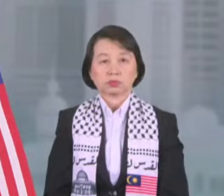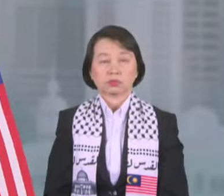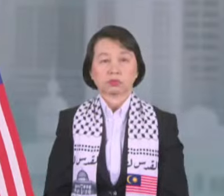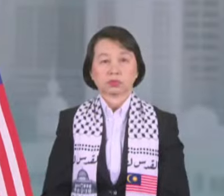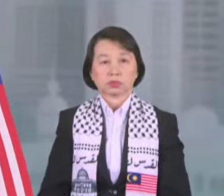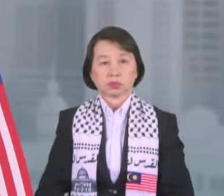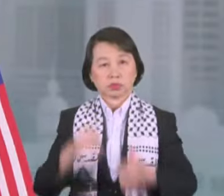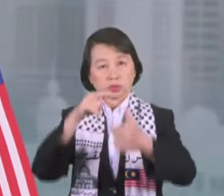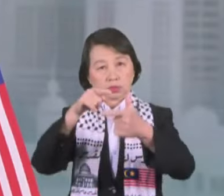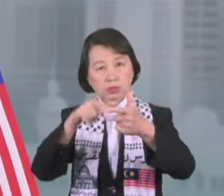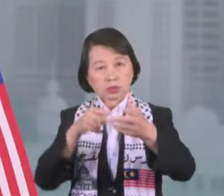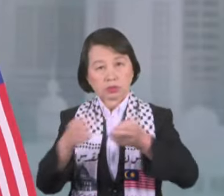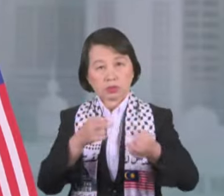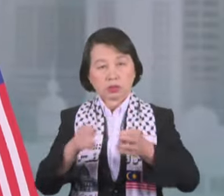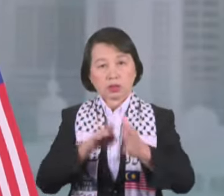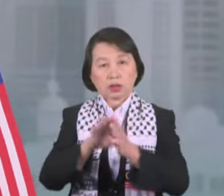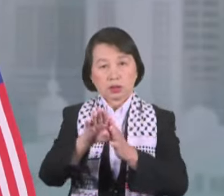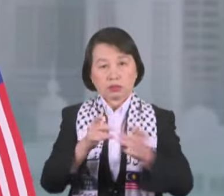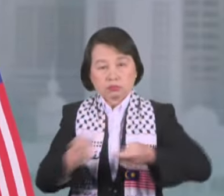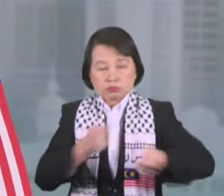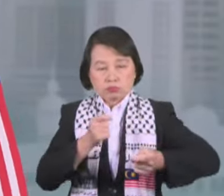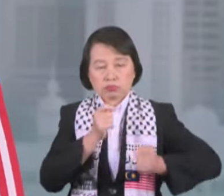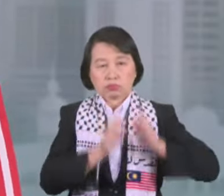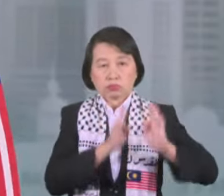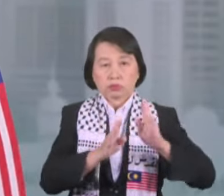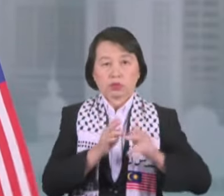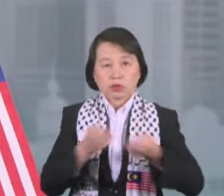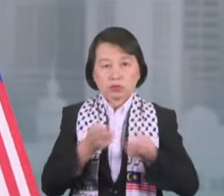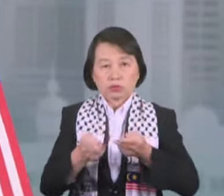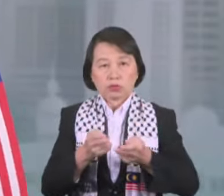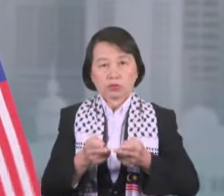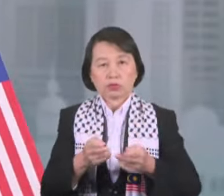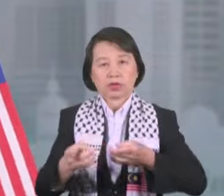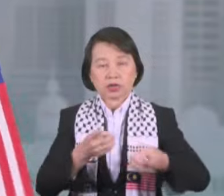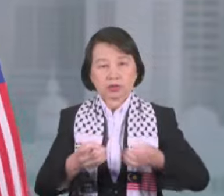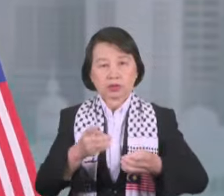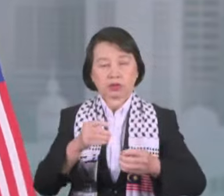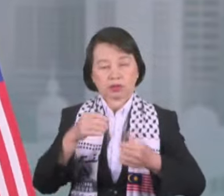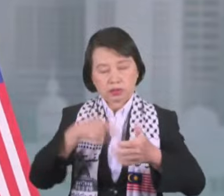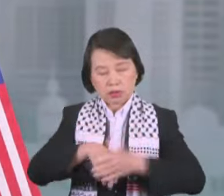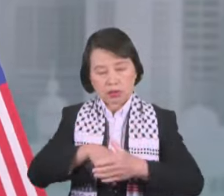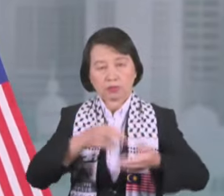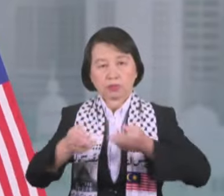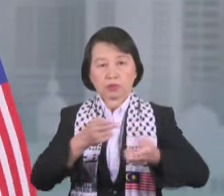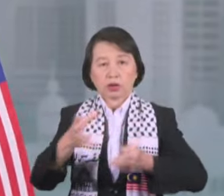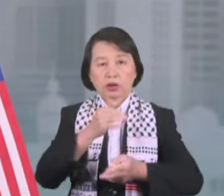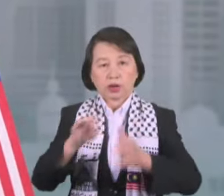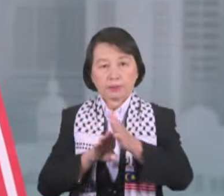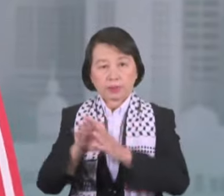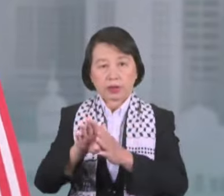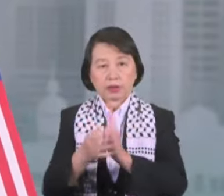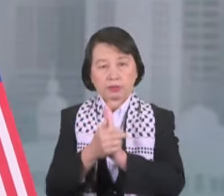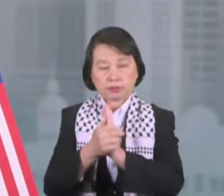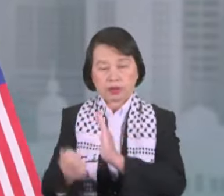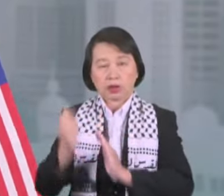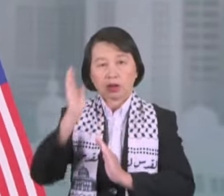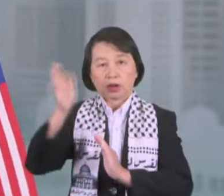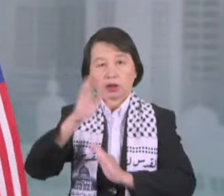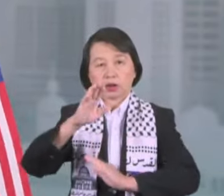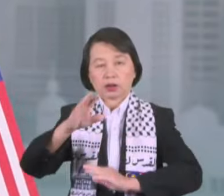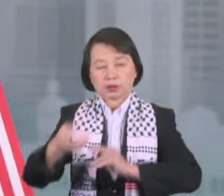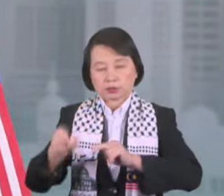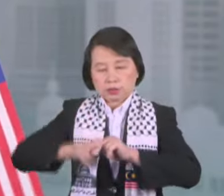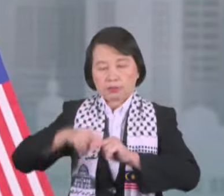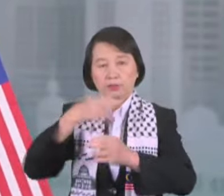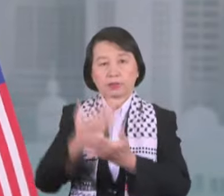Sementara itu, aspek pengurusan prestasi, tata kelakuan dan pengurusan tata tertib dalam aspek pengurusan dan pembangunan bakat akan